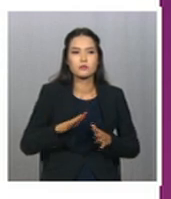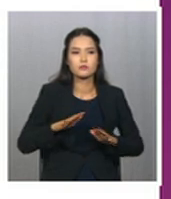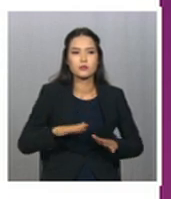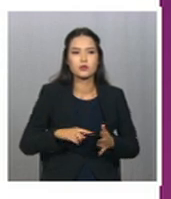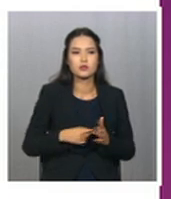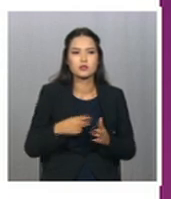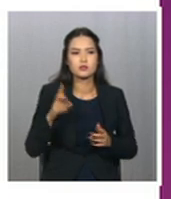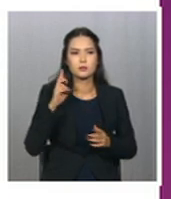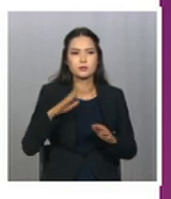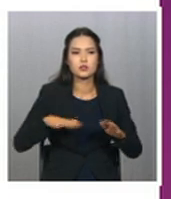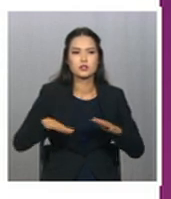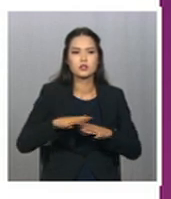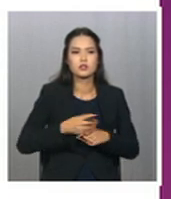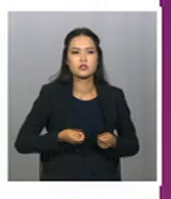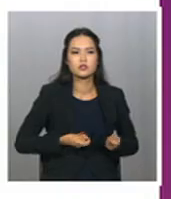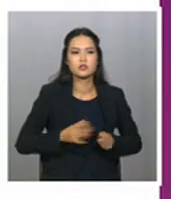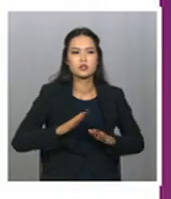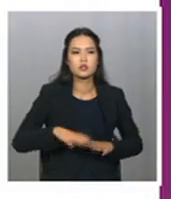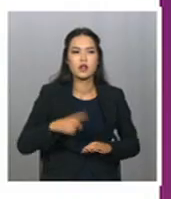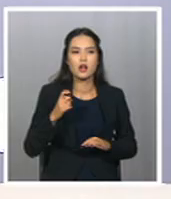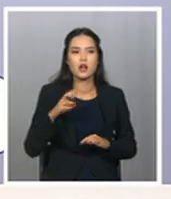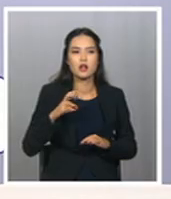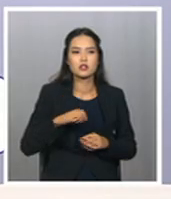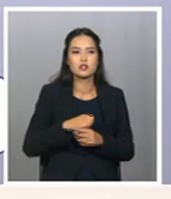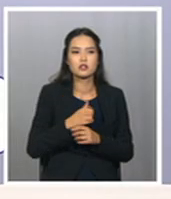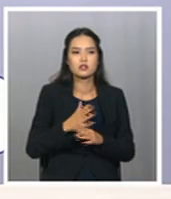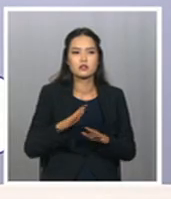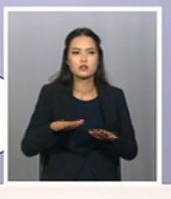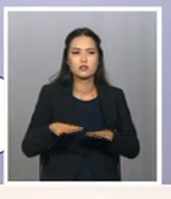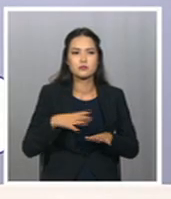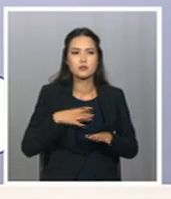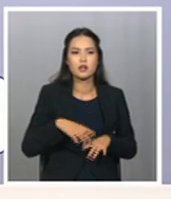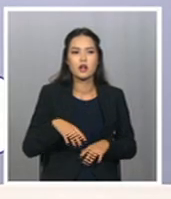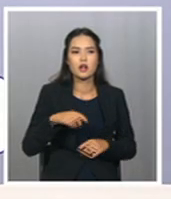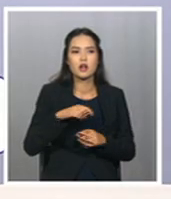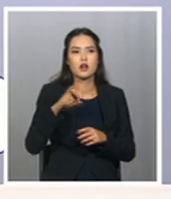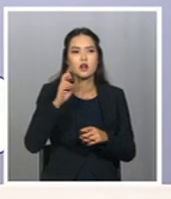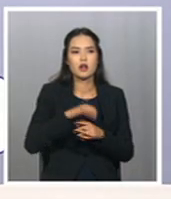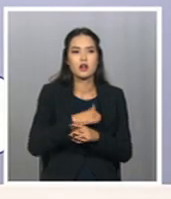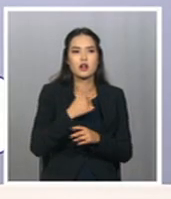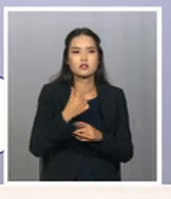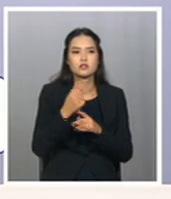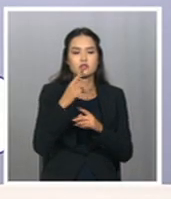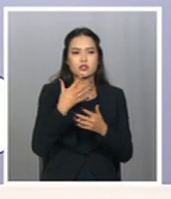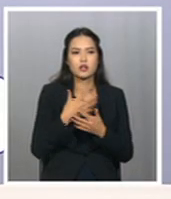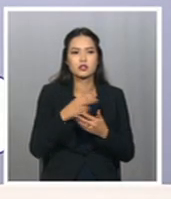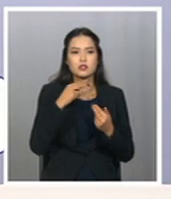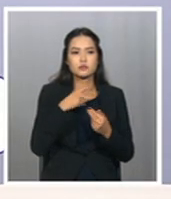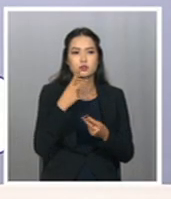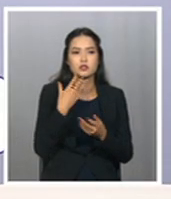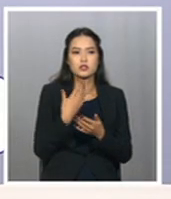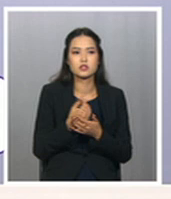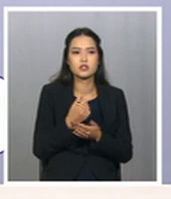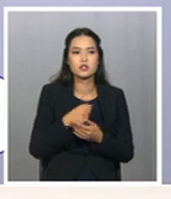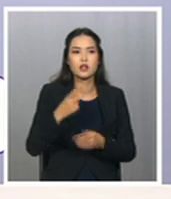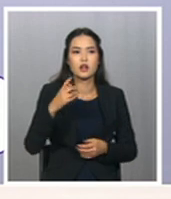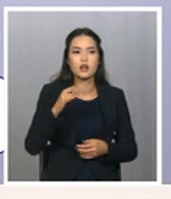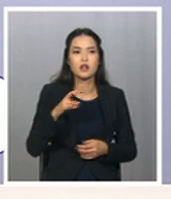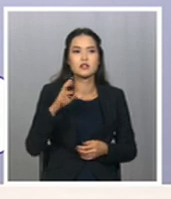жүйесінде хандық билік орнады. Ханның жанында қызмет істейтін хан кеңесі қызмет етті.